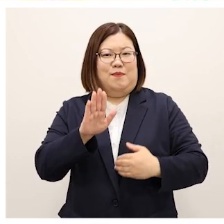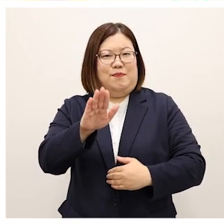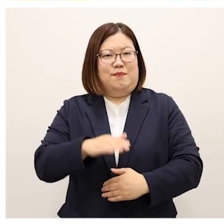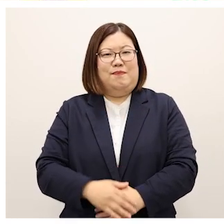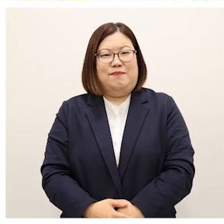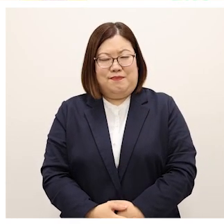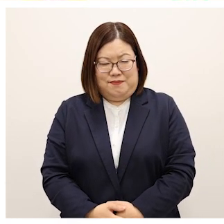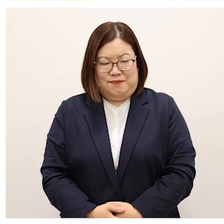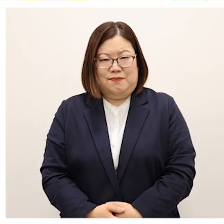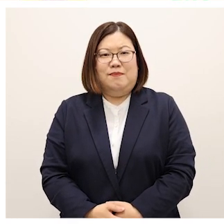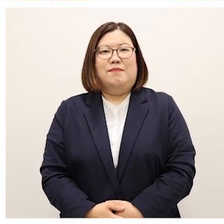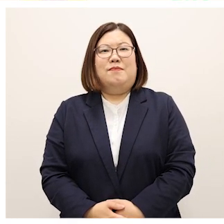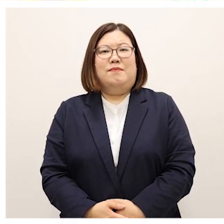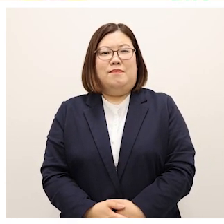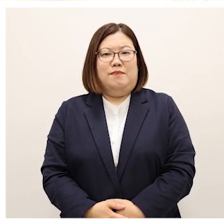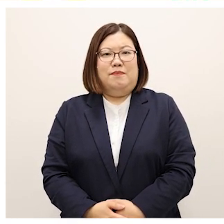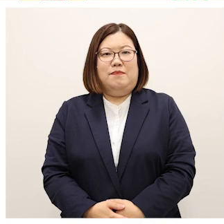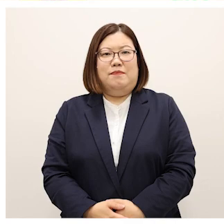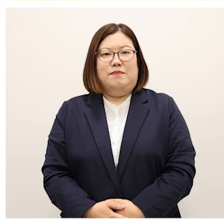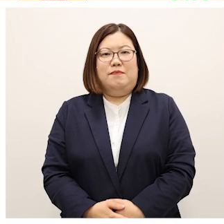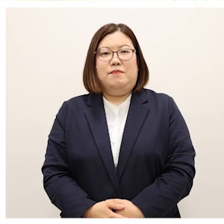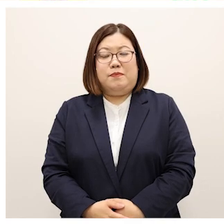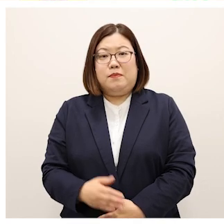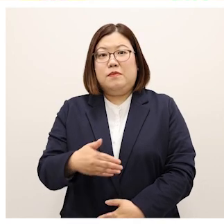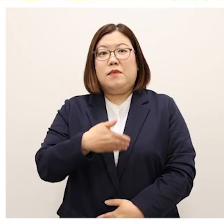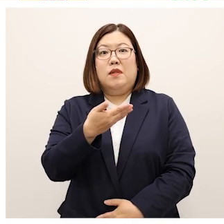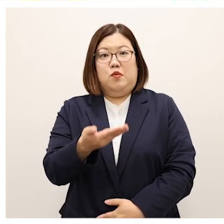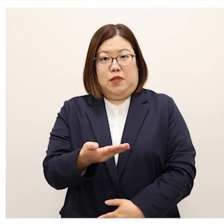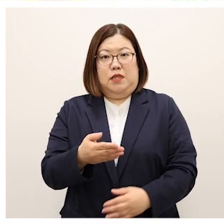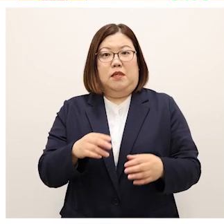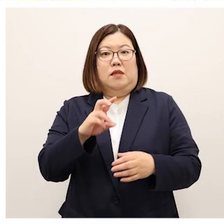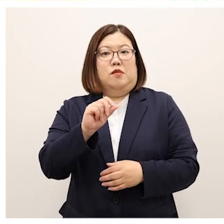素晴らしい作品が応募されることを楽しみにしております。